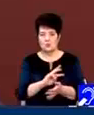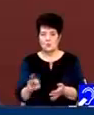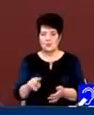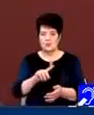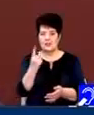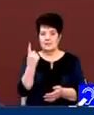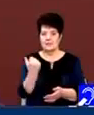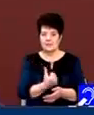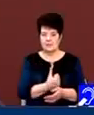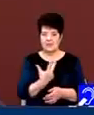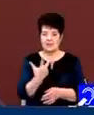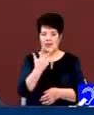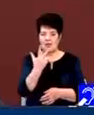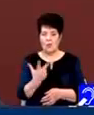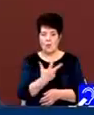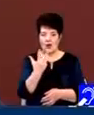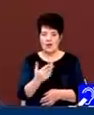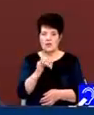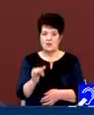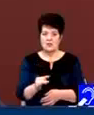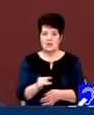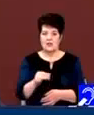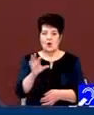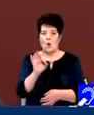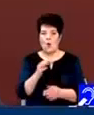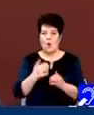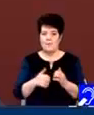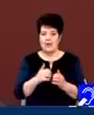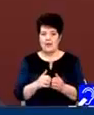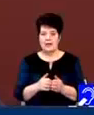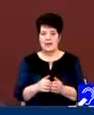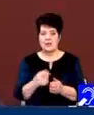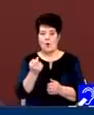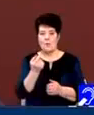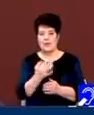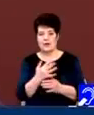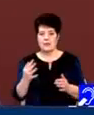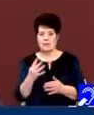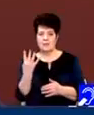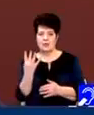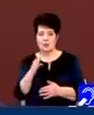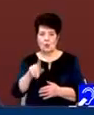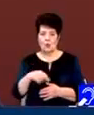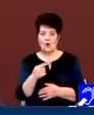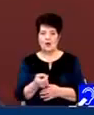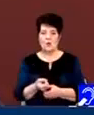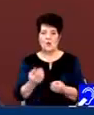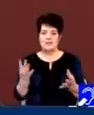săptămânii, deci peste 3 ore. Și o medie de peste un pic peste 4 ore pentru o zi